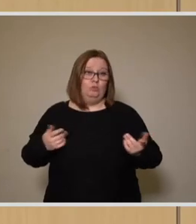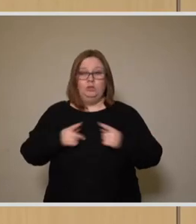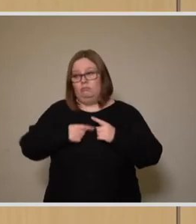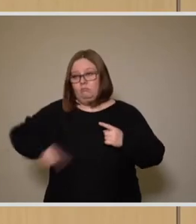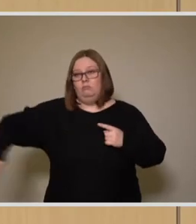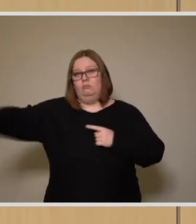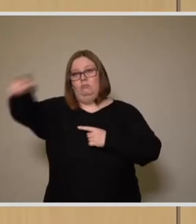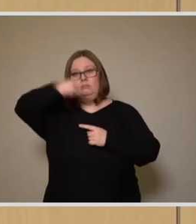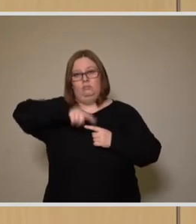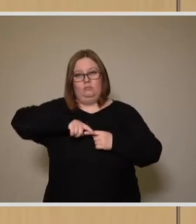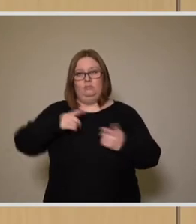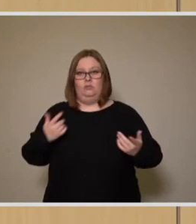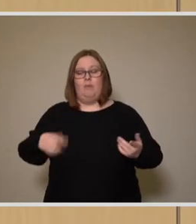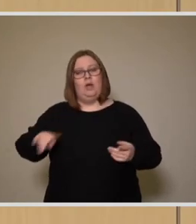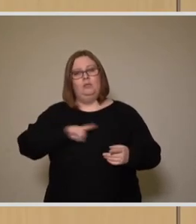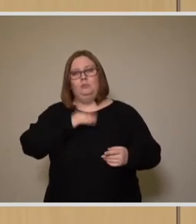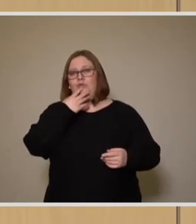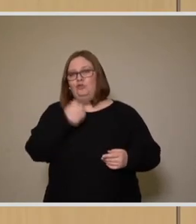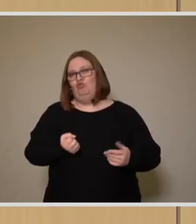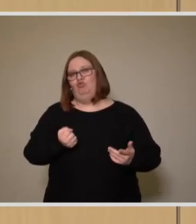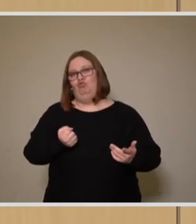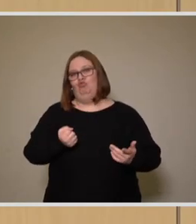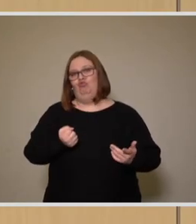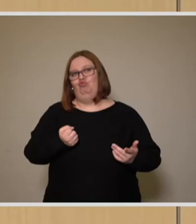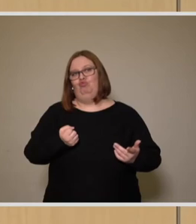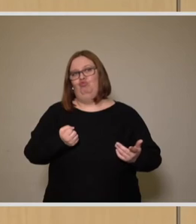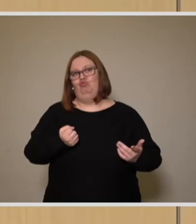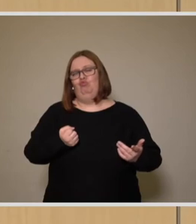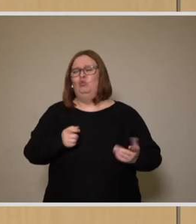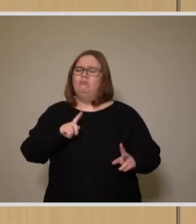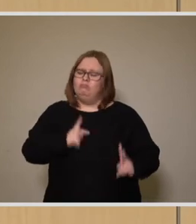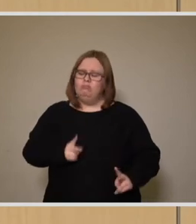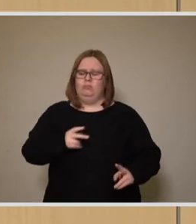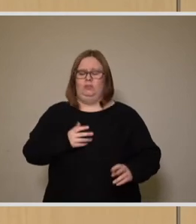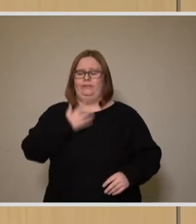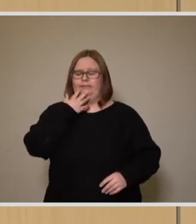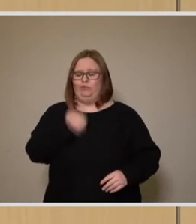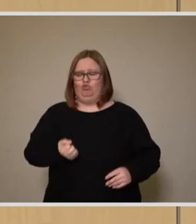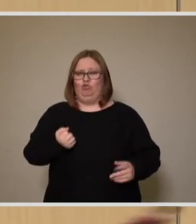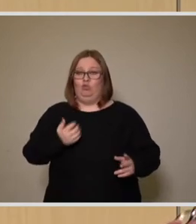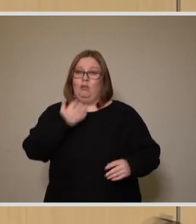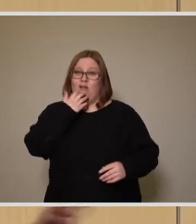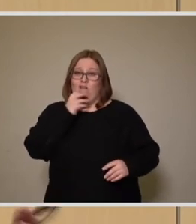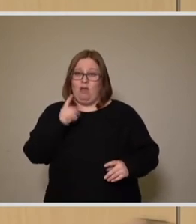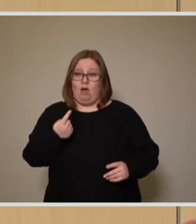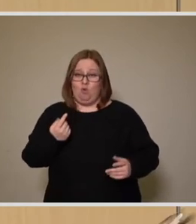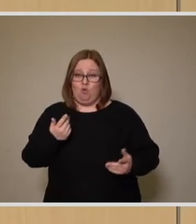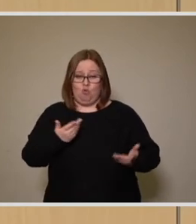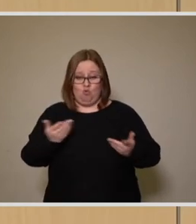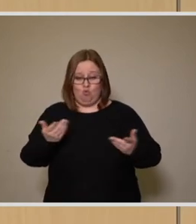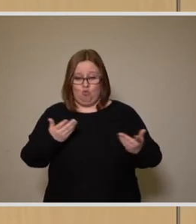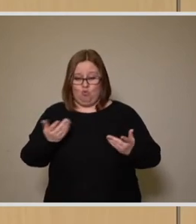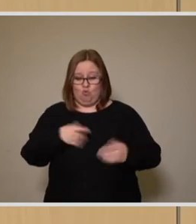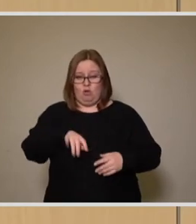fahren. Aber ich würde mir wünschen und ich würde auch wirklich dazu aufrufen und ich hoffe, Sie alle,